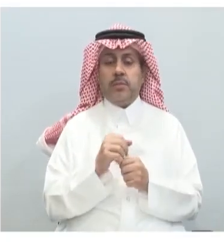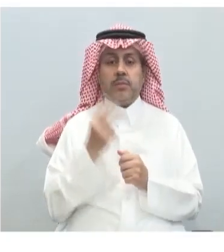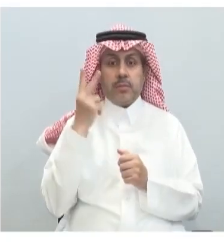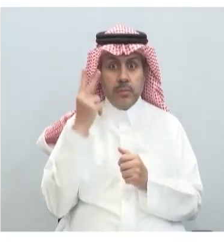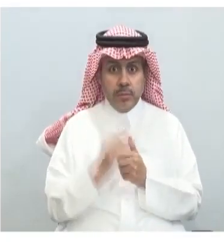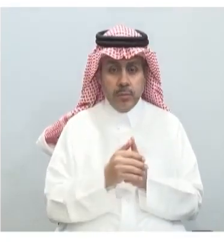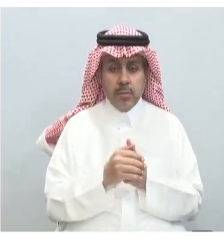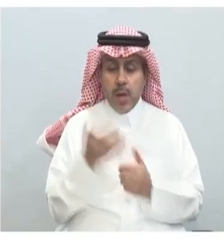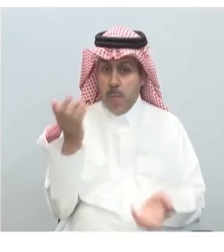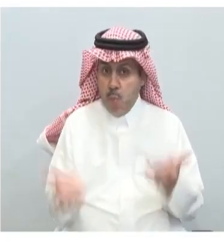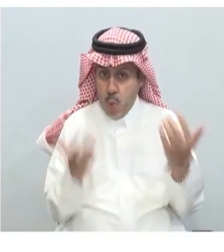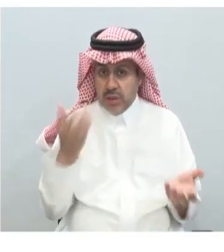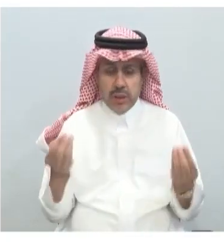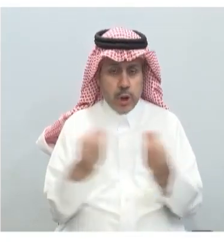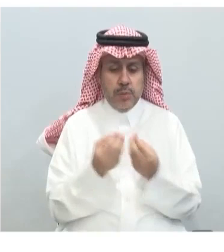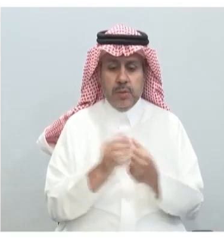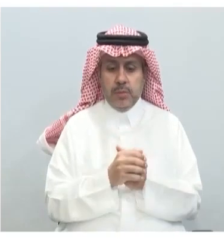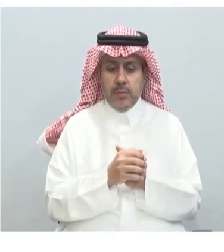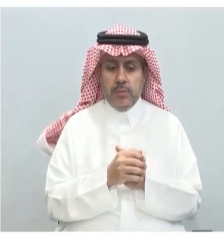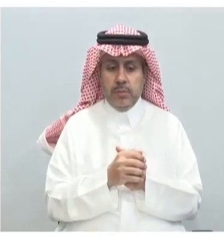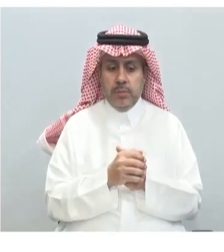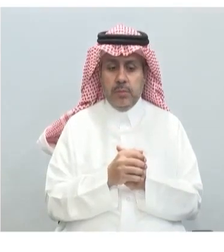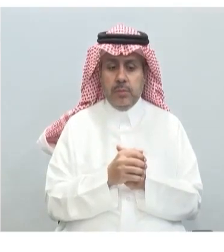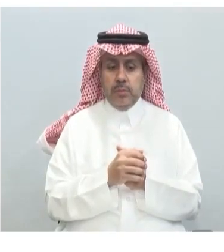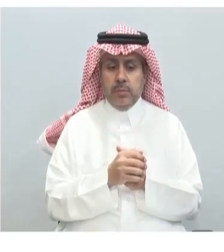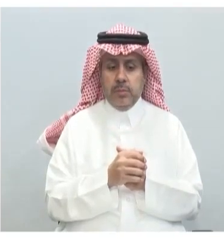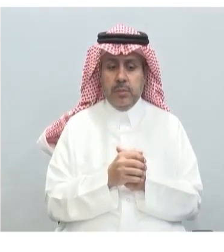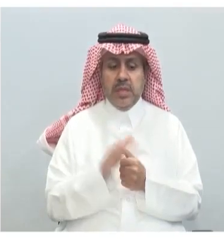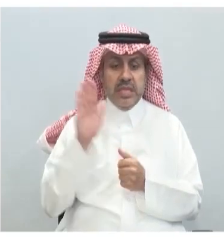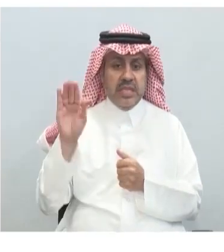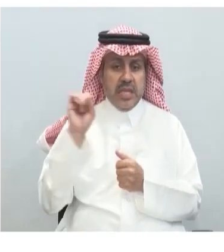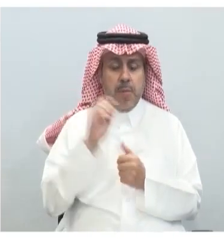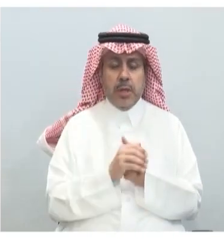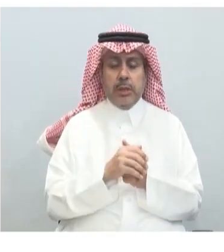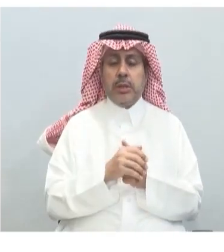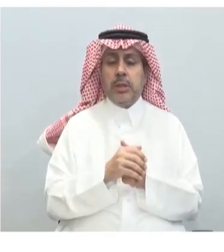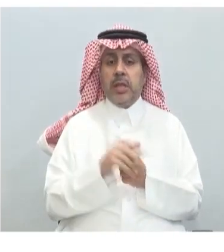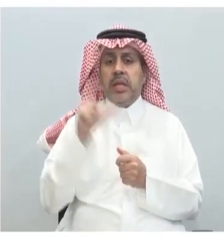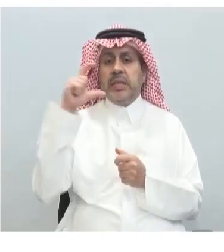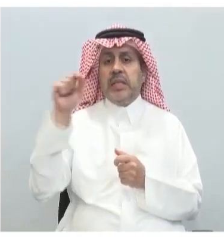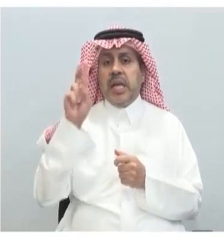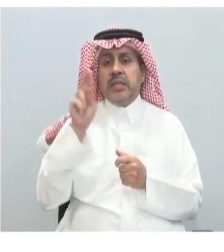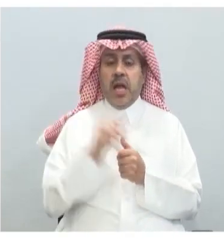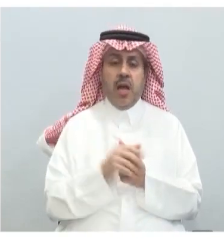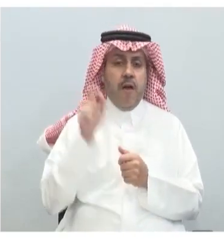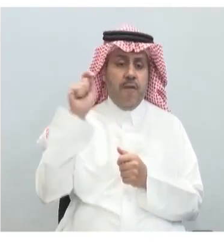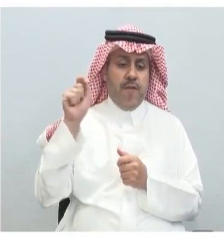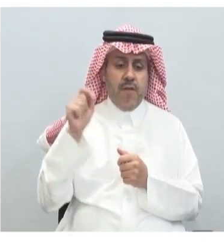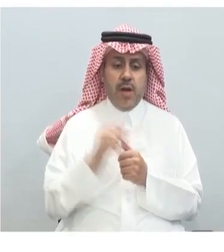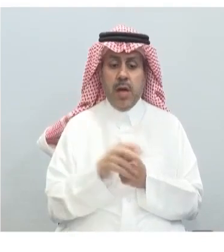معادله التجميع حيث ان دلتا اتش نوت اركسن تساوي سيجما دلتا اتش نوت اف